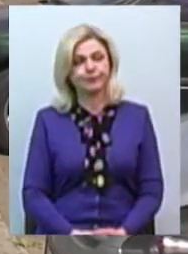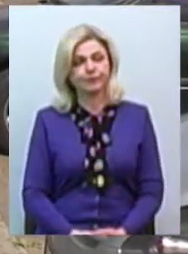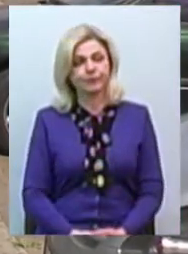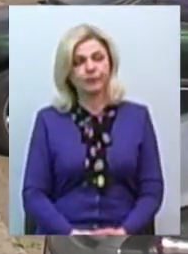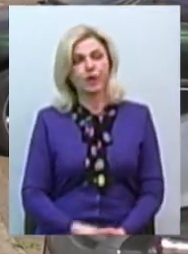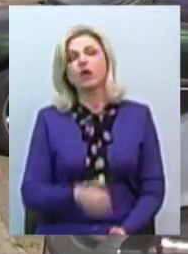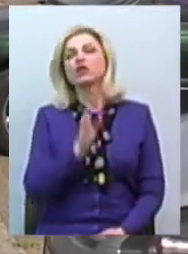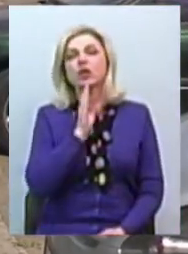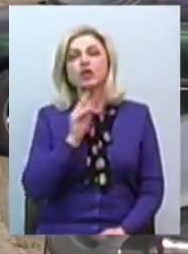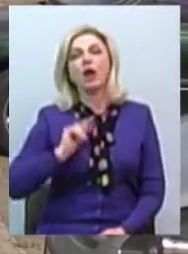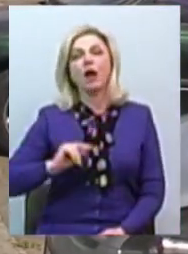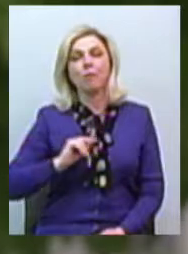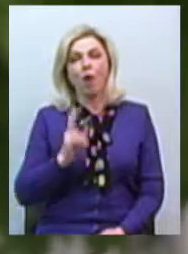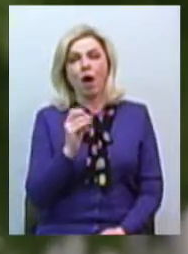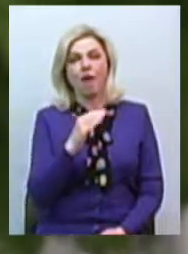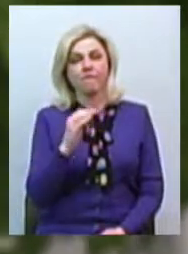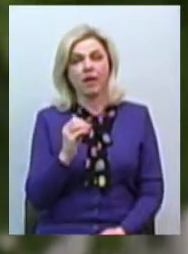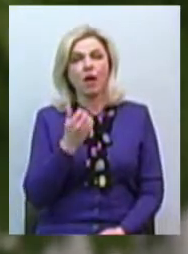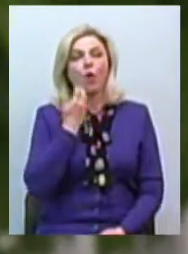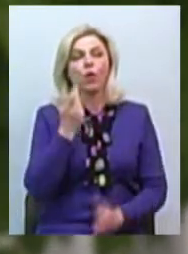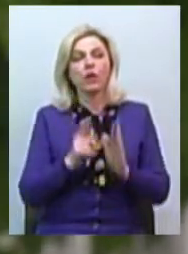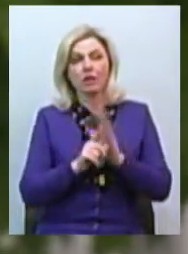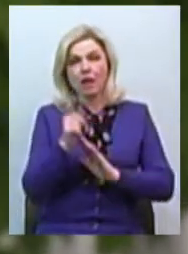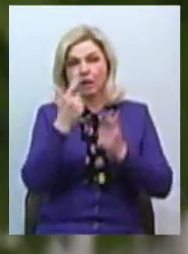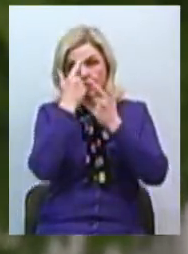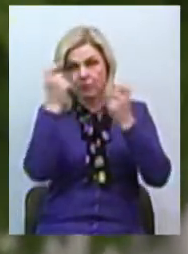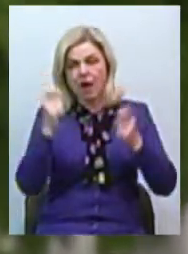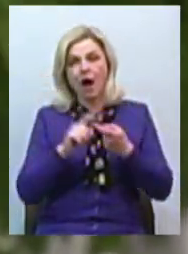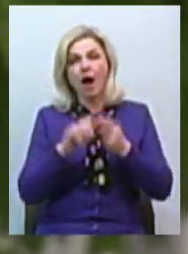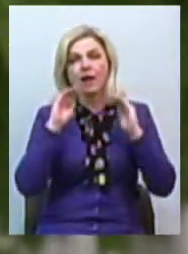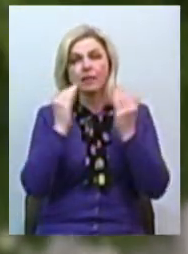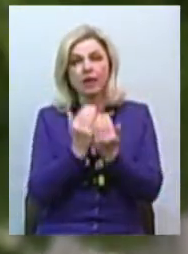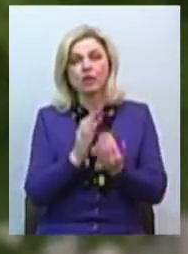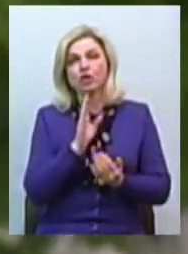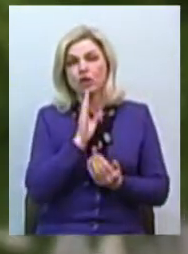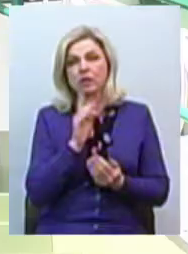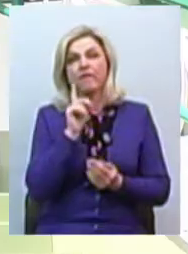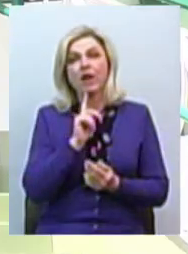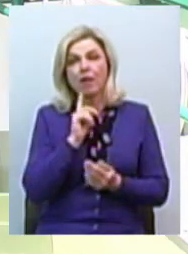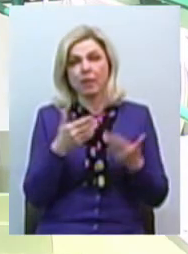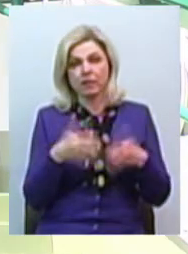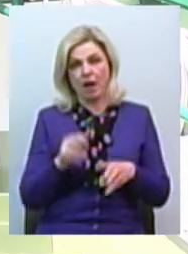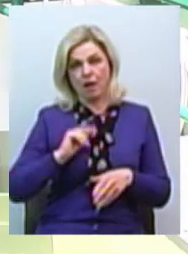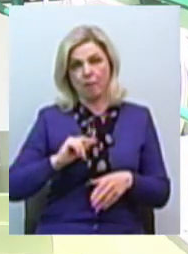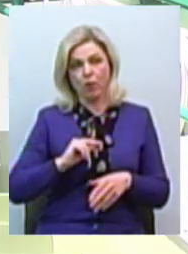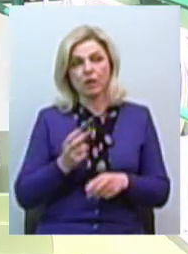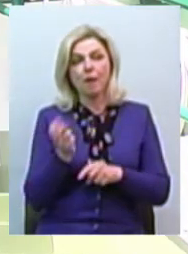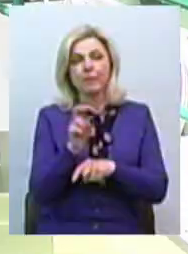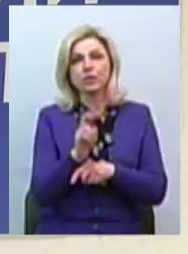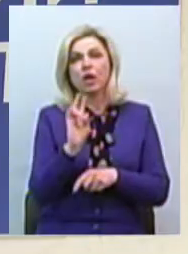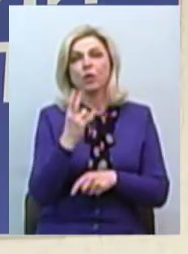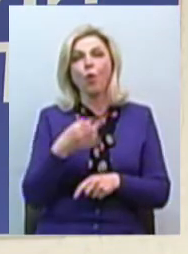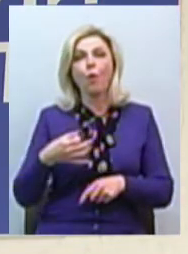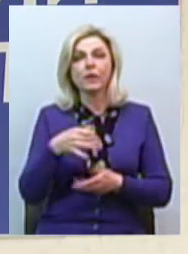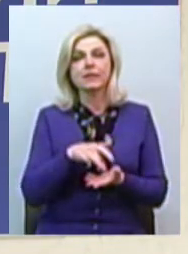Тетяна Білова працювала у кафе. Коли в Україні оголосили карантин, жінка тимчасово втратила роботу. Прийшла до Миколаївського обласного